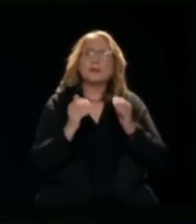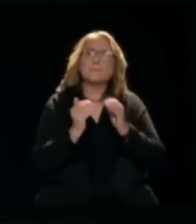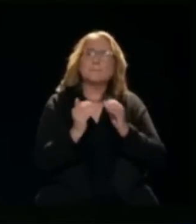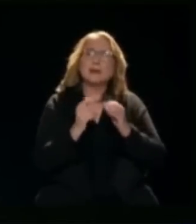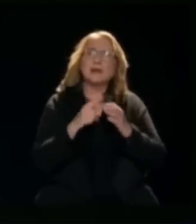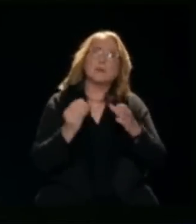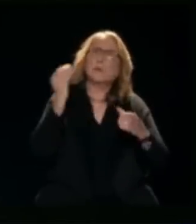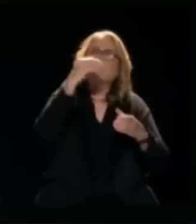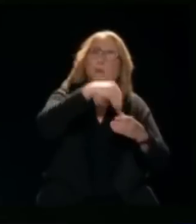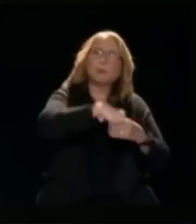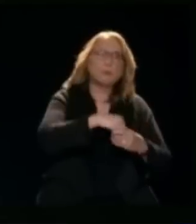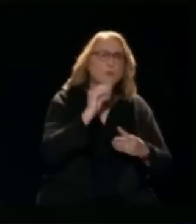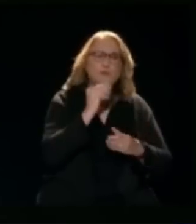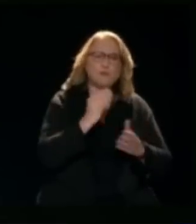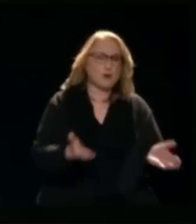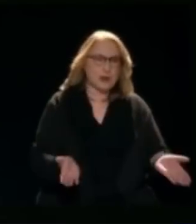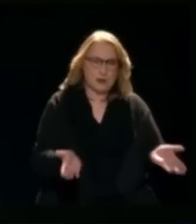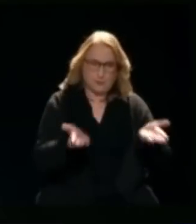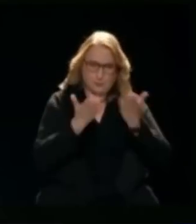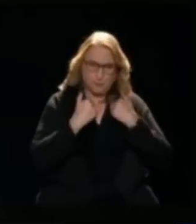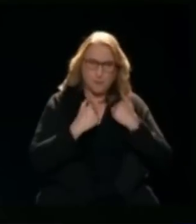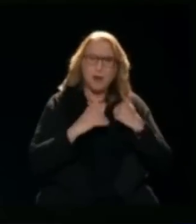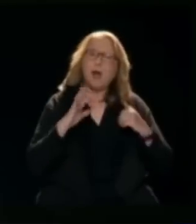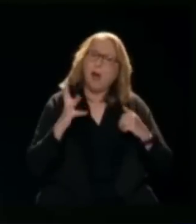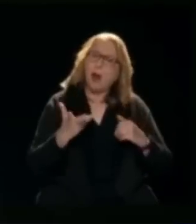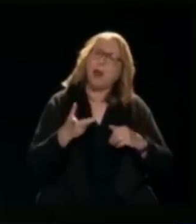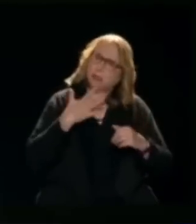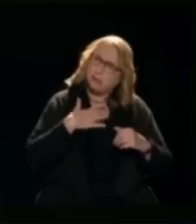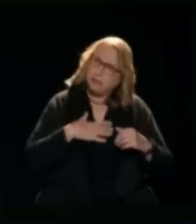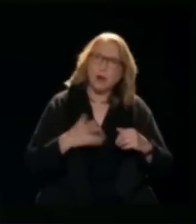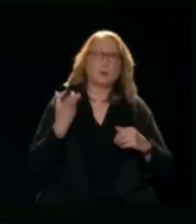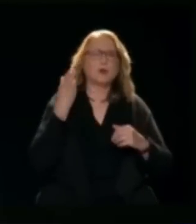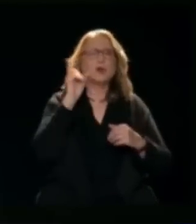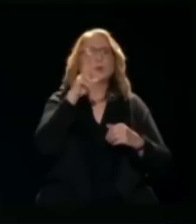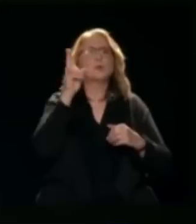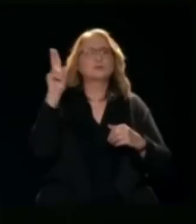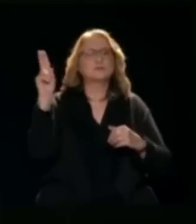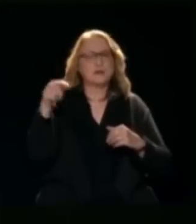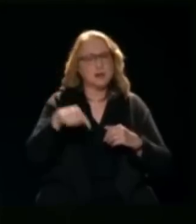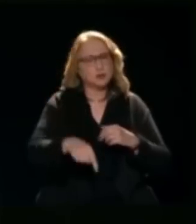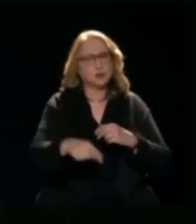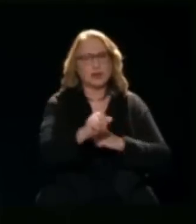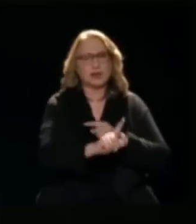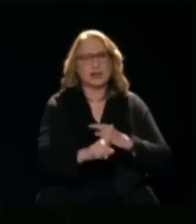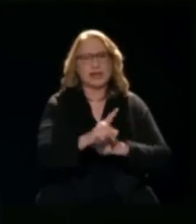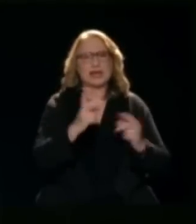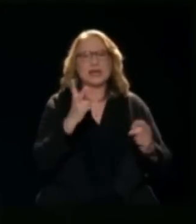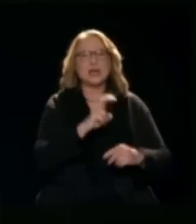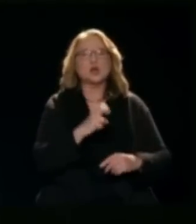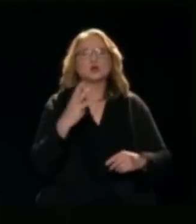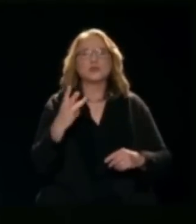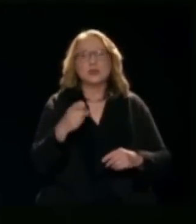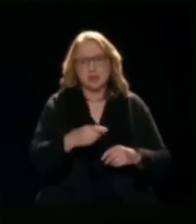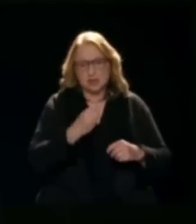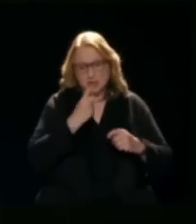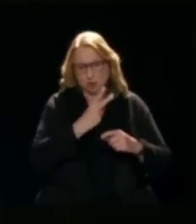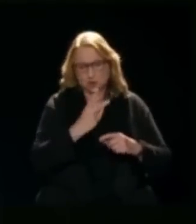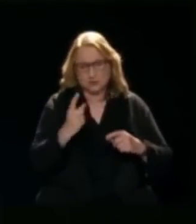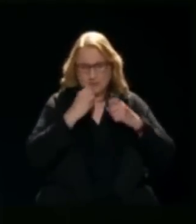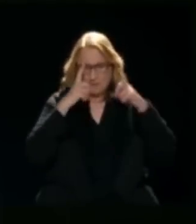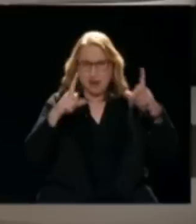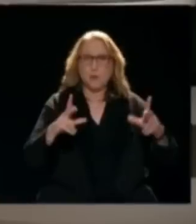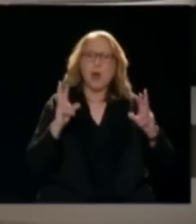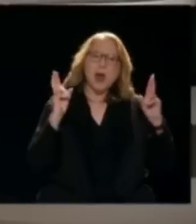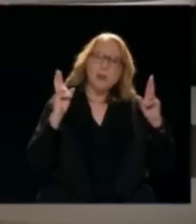πόρτα του Κοινοβουλίου, αλλά διεκδικούν να συμβεί αυτό αυτή τη φορά, την Κυριακή, στις 21 του Μάη. Κοντά μας ο κύριος